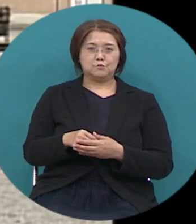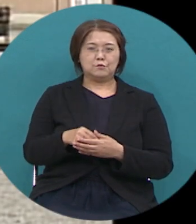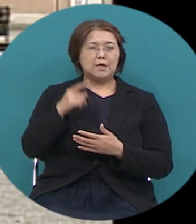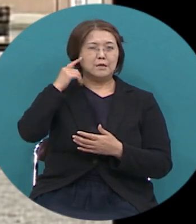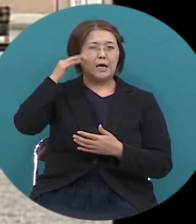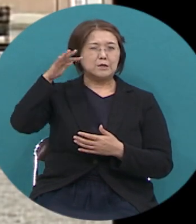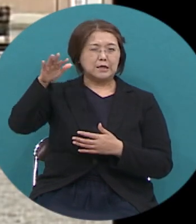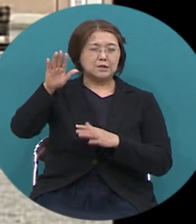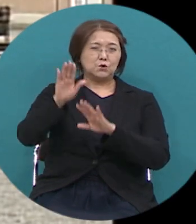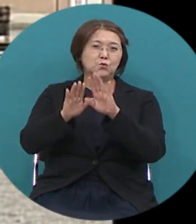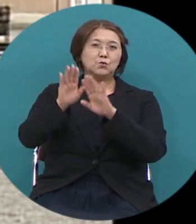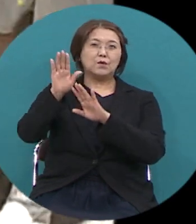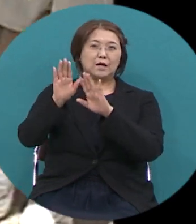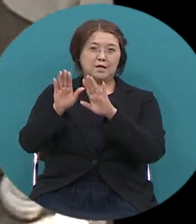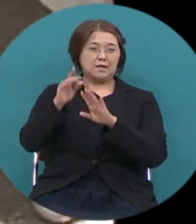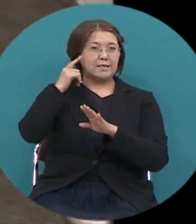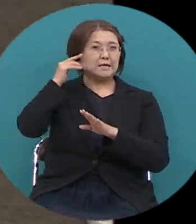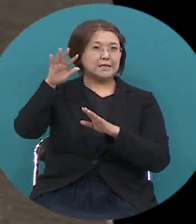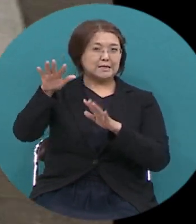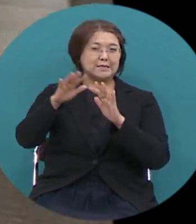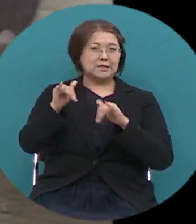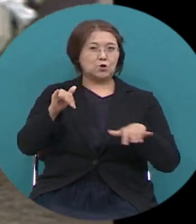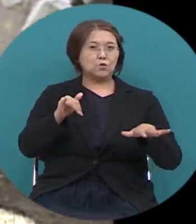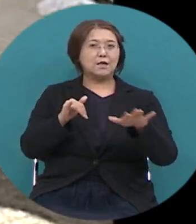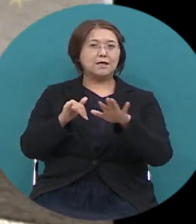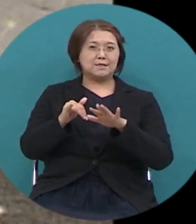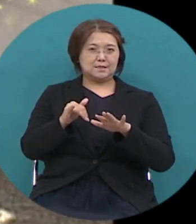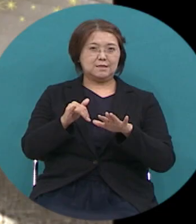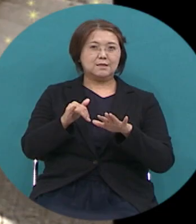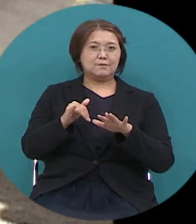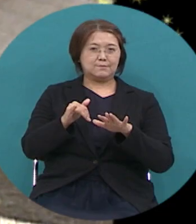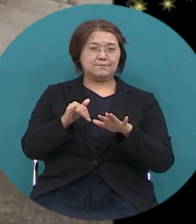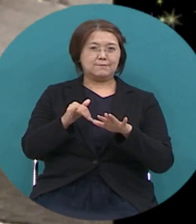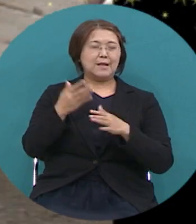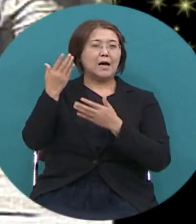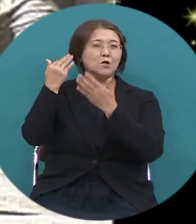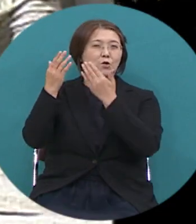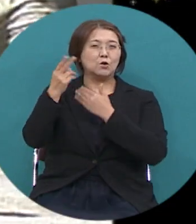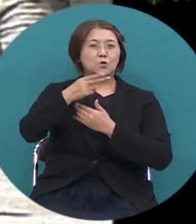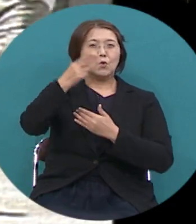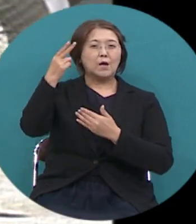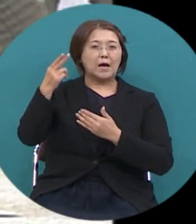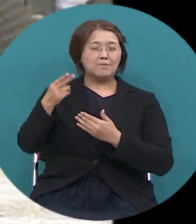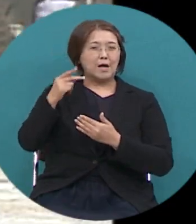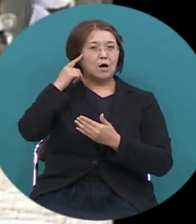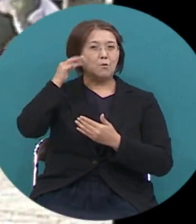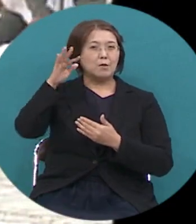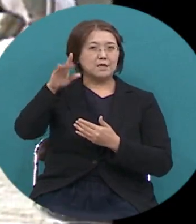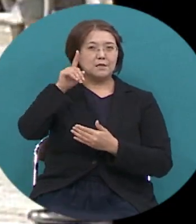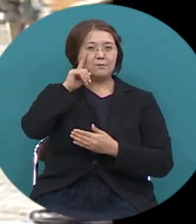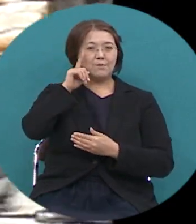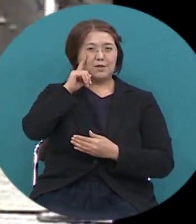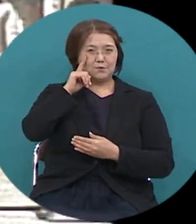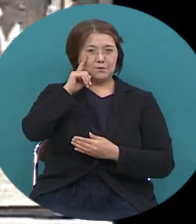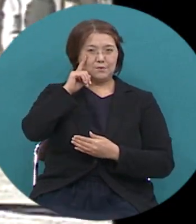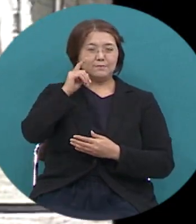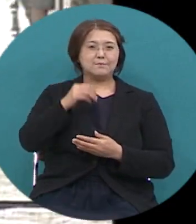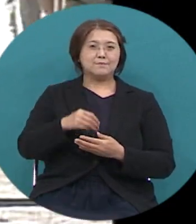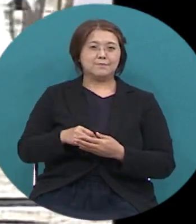懐かしい風景、懐かしい人たち、あの日の富山をちょっと思い出してみません